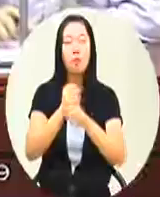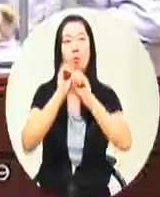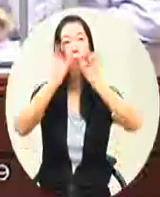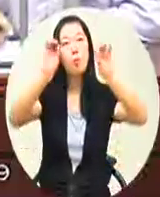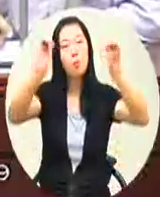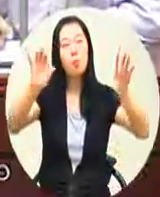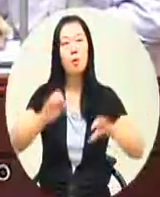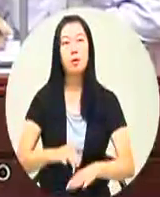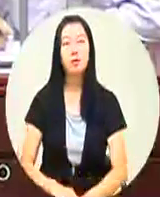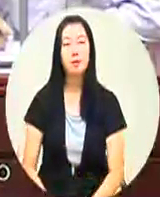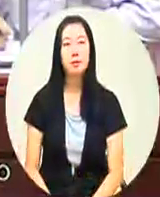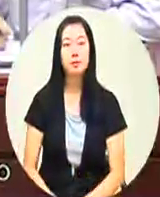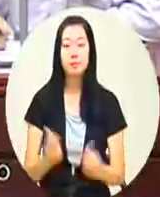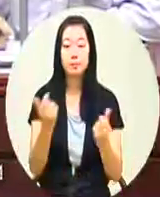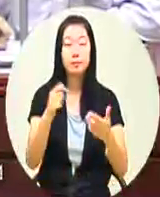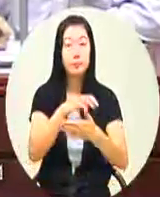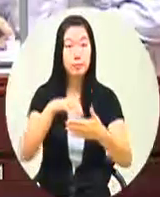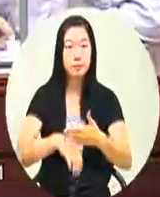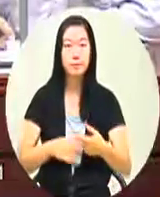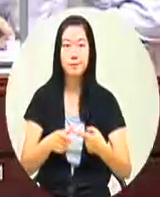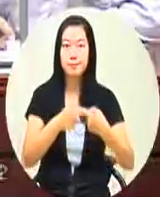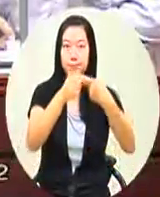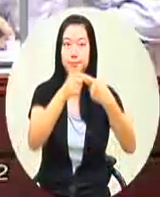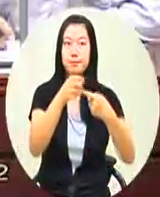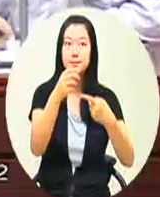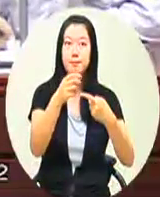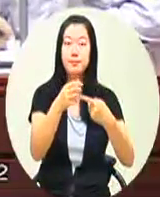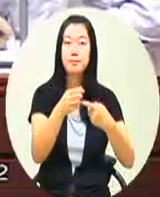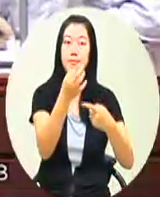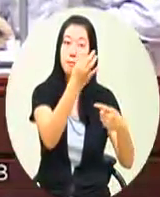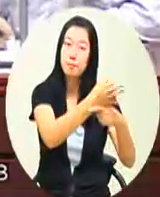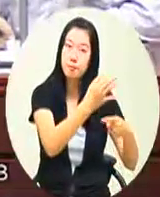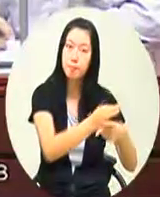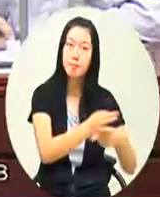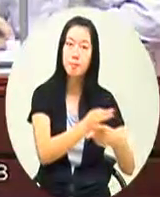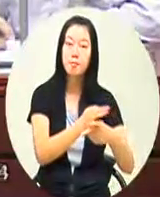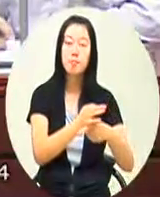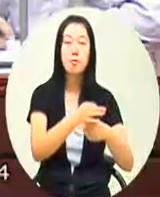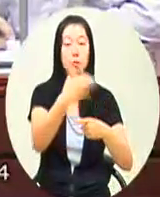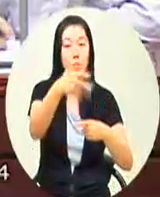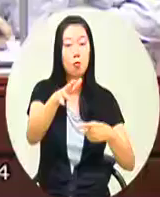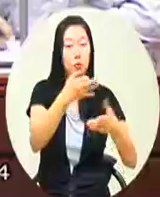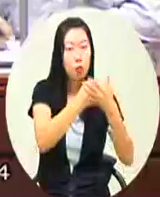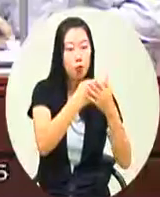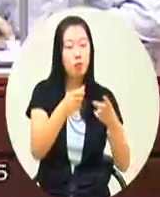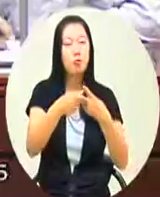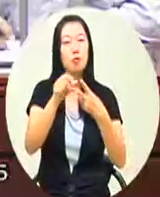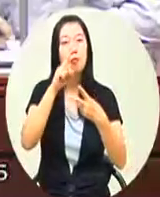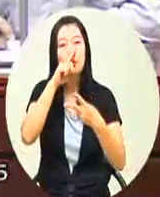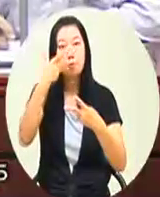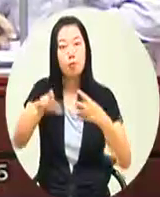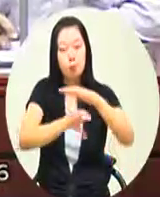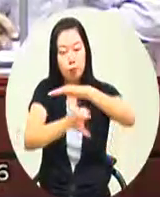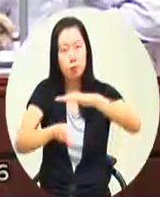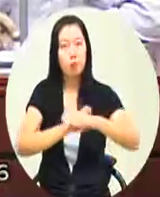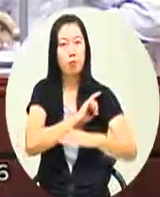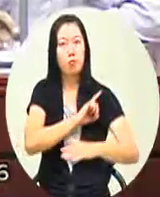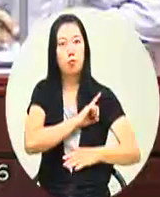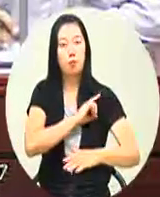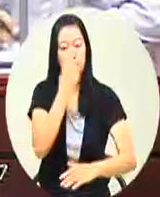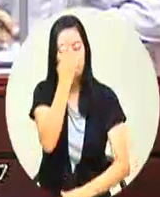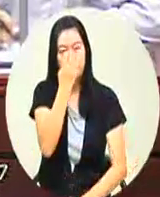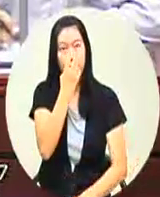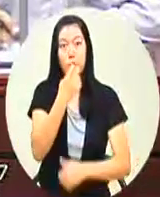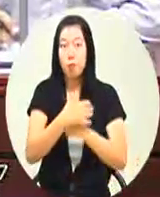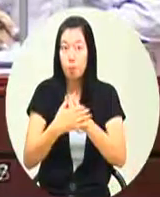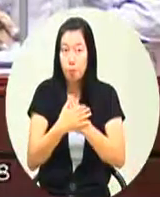宣导的部分包含第一个奖励节水，第二个污水下水道用户必须要自主检查做维护，这些